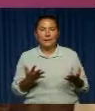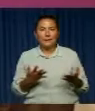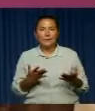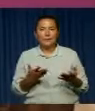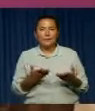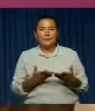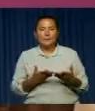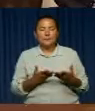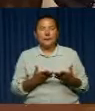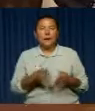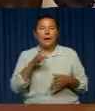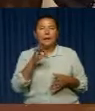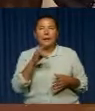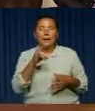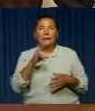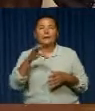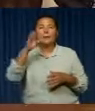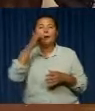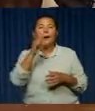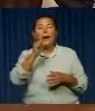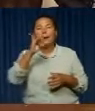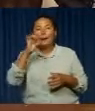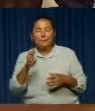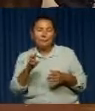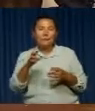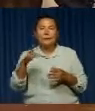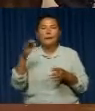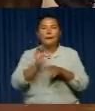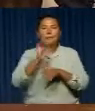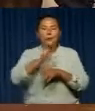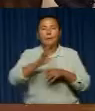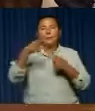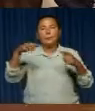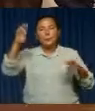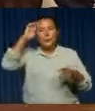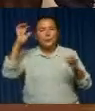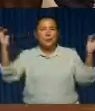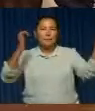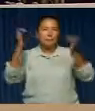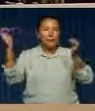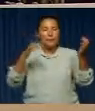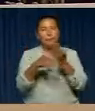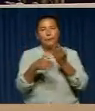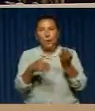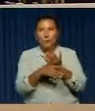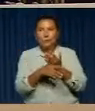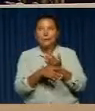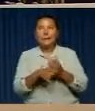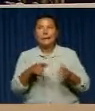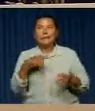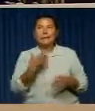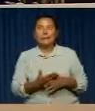келді, Катардан келді. Оның ішінде бетперде, қолғаптар бір рет қалып қалды. Ең